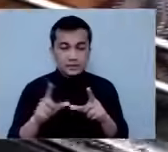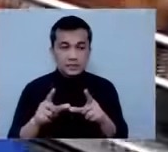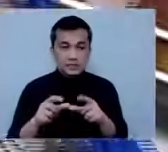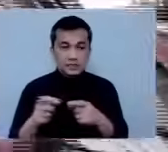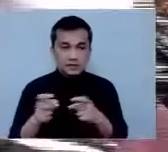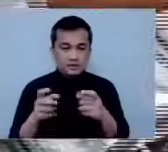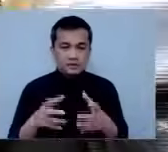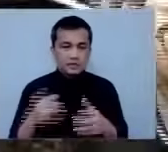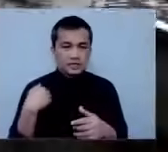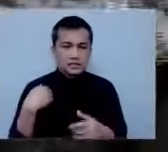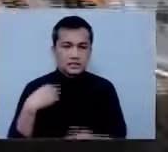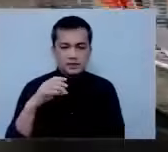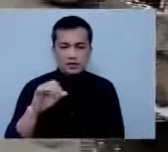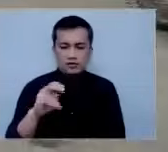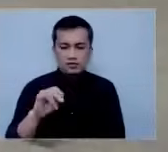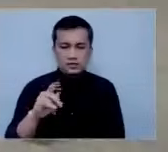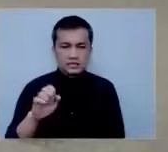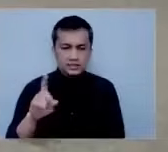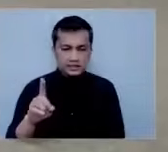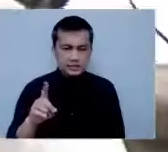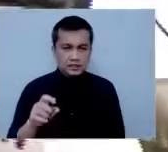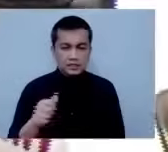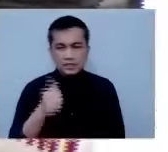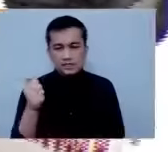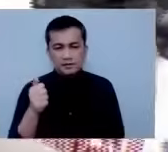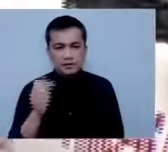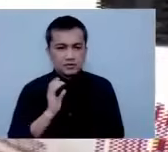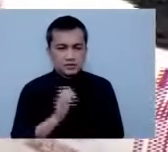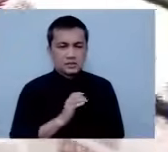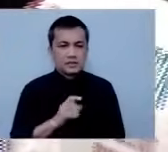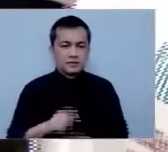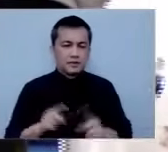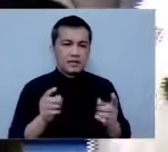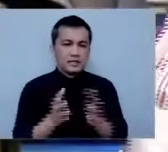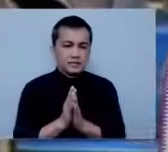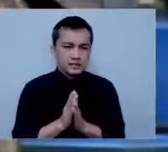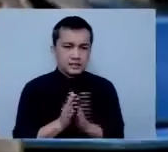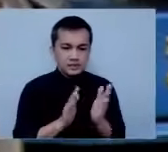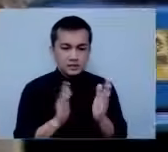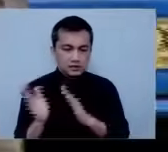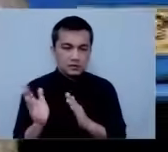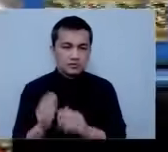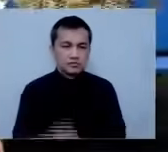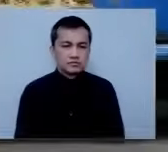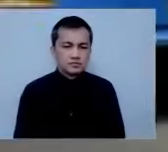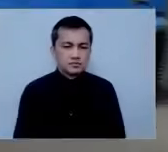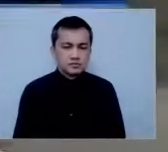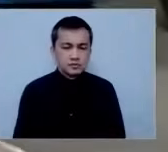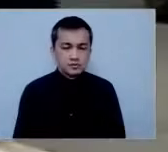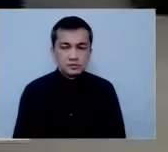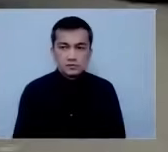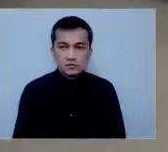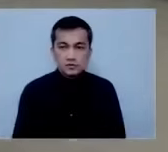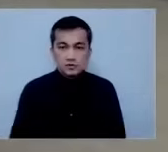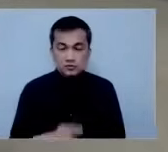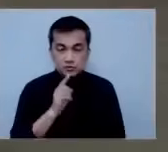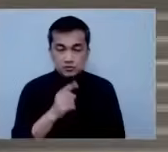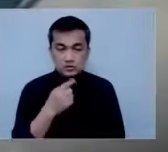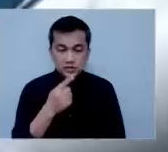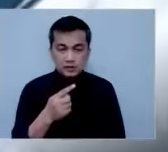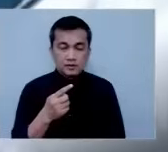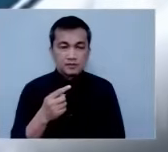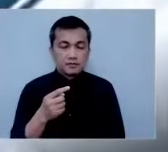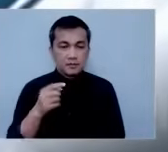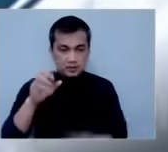consolidated. Ang ilang mambabatas, iba ang hinihiling, imbes na extension. Kung totoong sinabi niyo sa Pangulo na may problema,